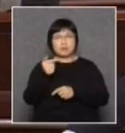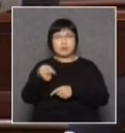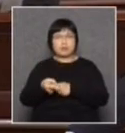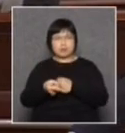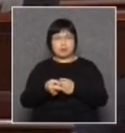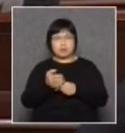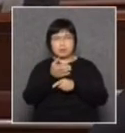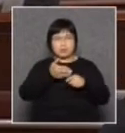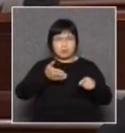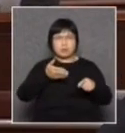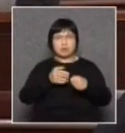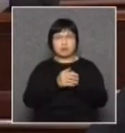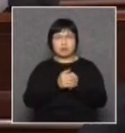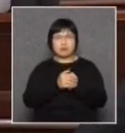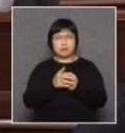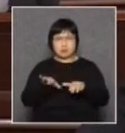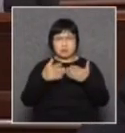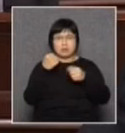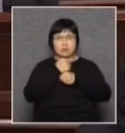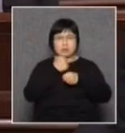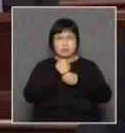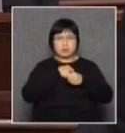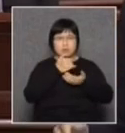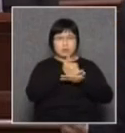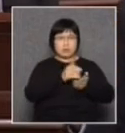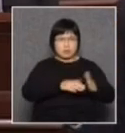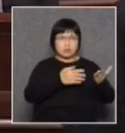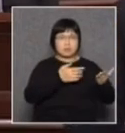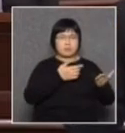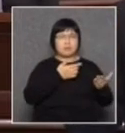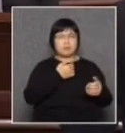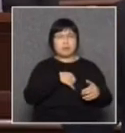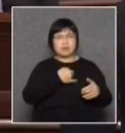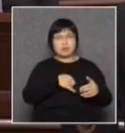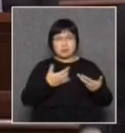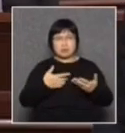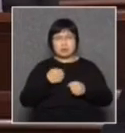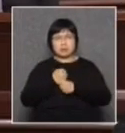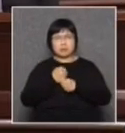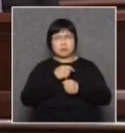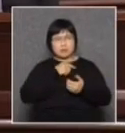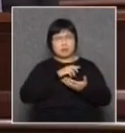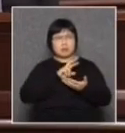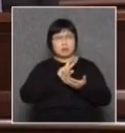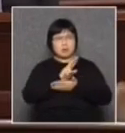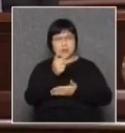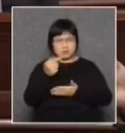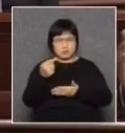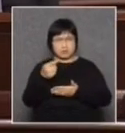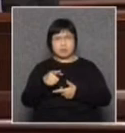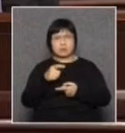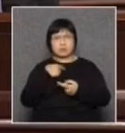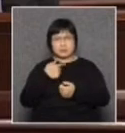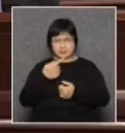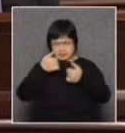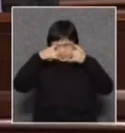初上任的時候就開不到位，現在做了即是一半有多了，就在這裡夾硬